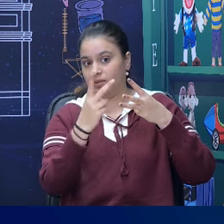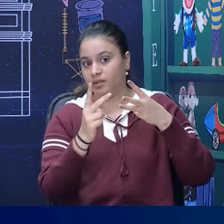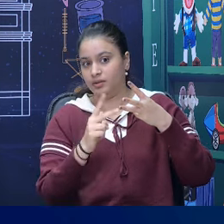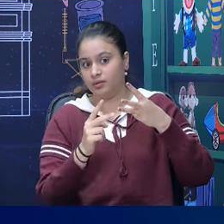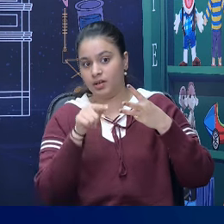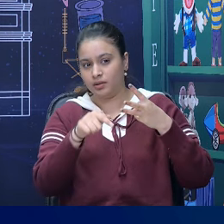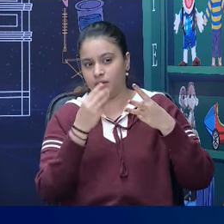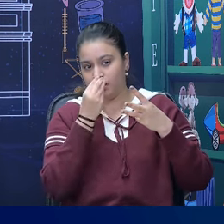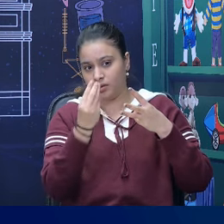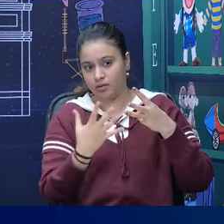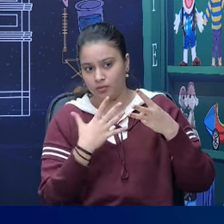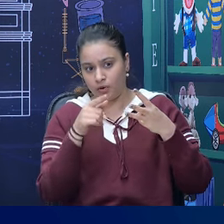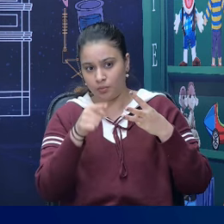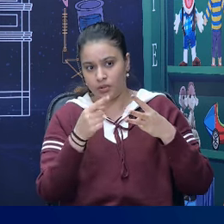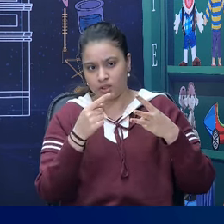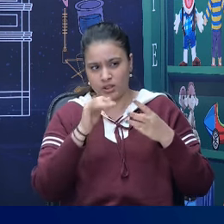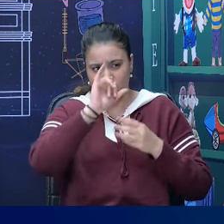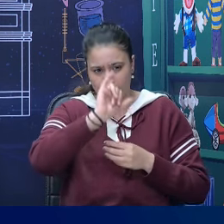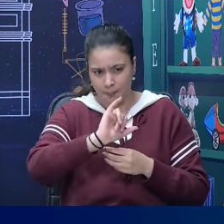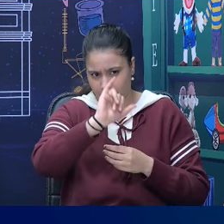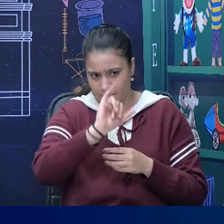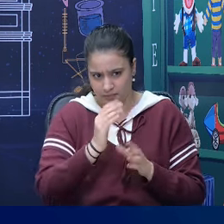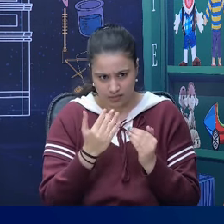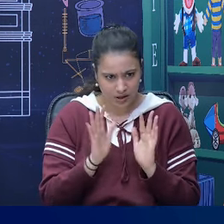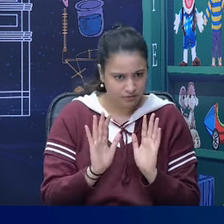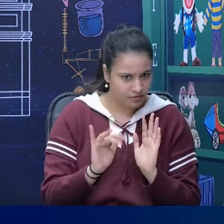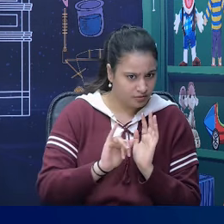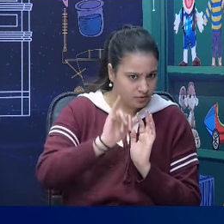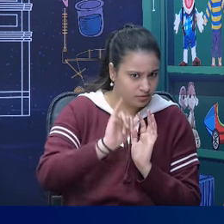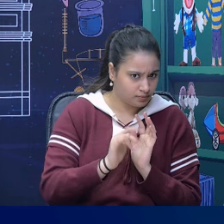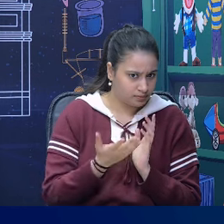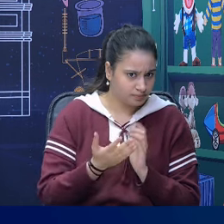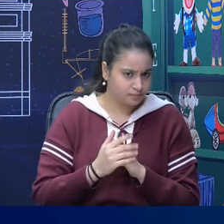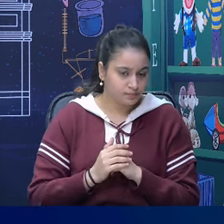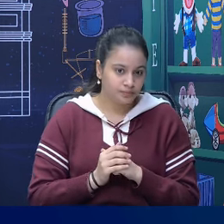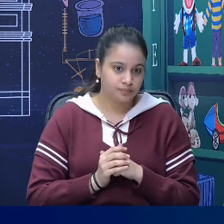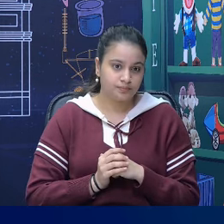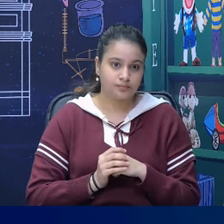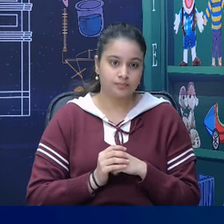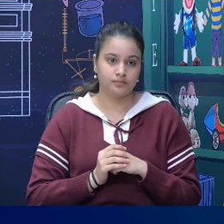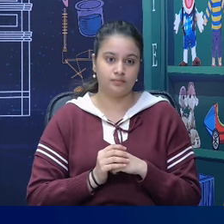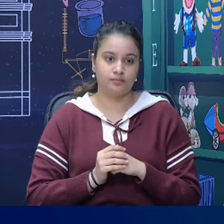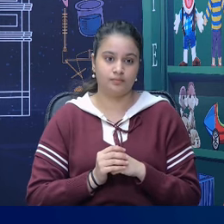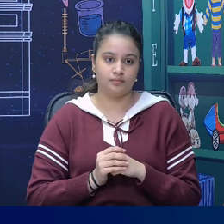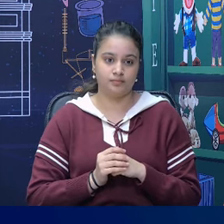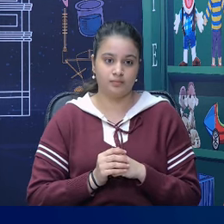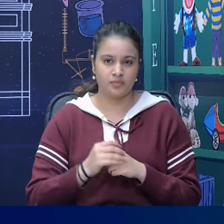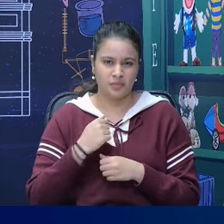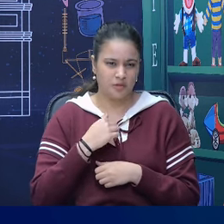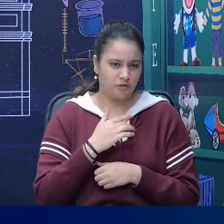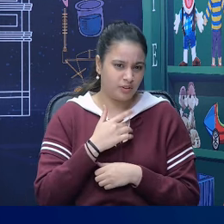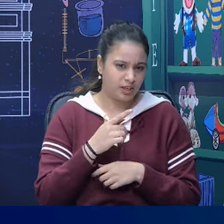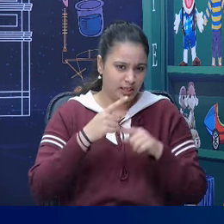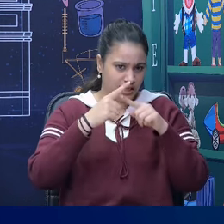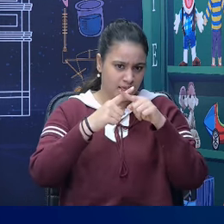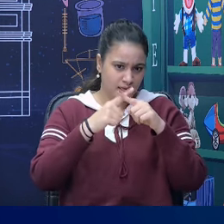इसमें बता सकती है कि कुछ कॉमन लग रहा है आपको मुझे लगता है एक्स कॉमन है हर एक में हां